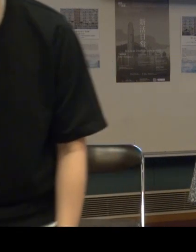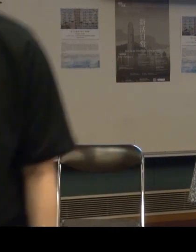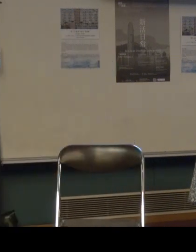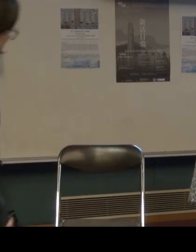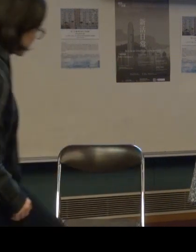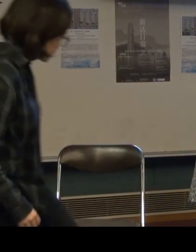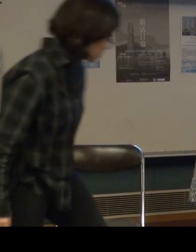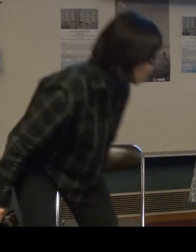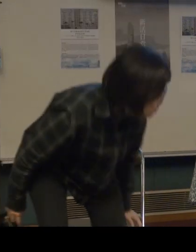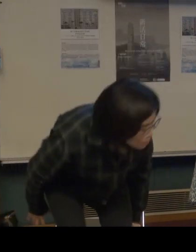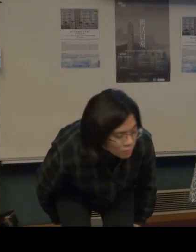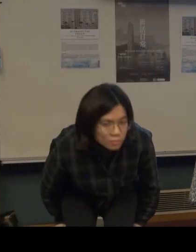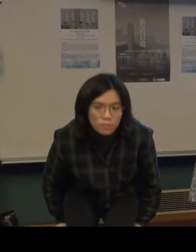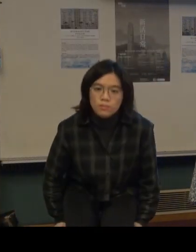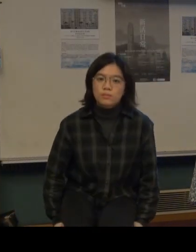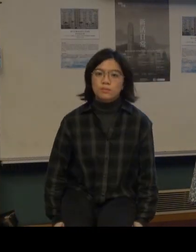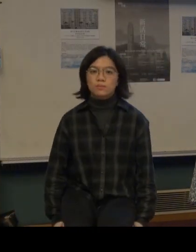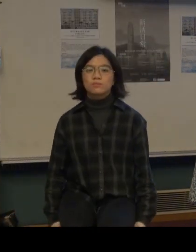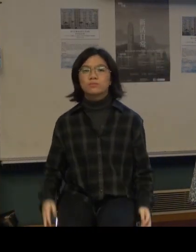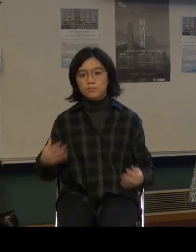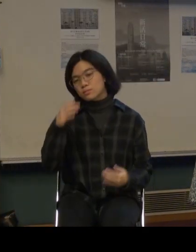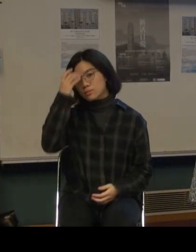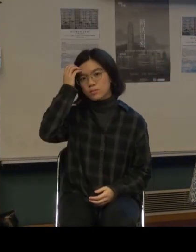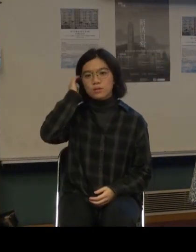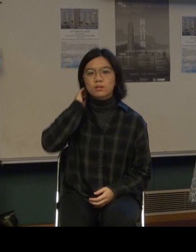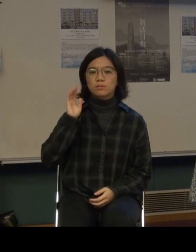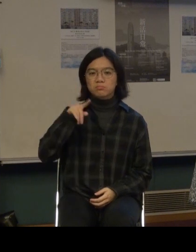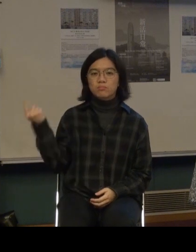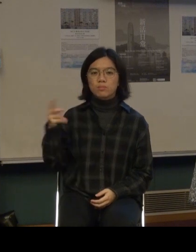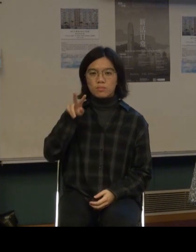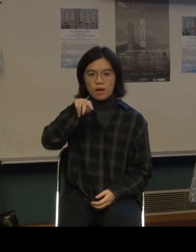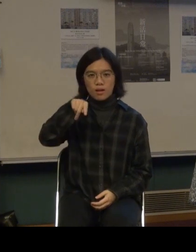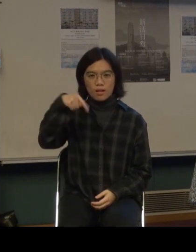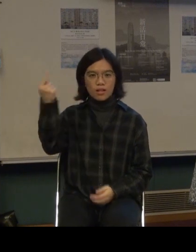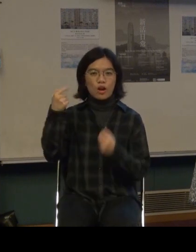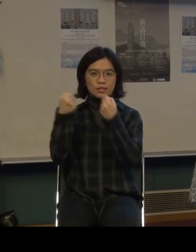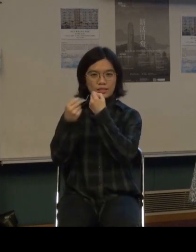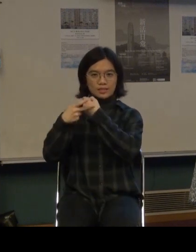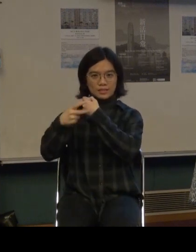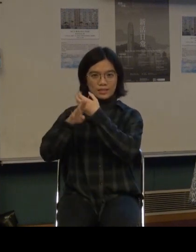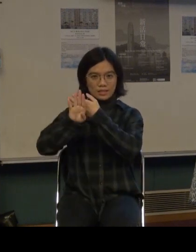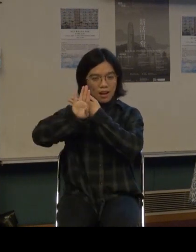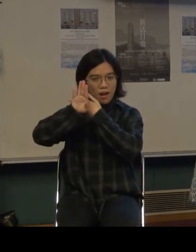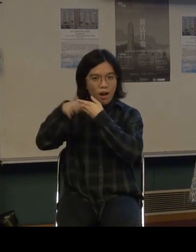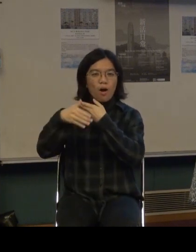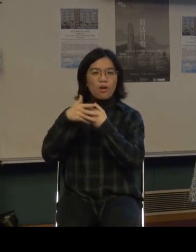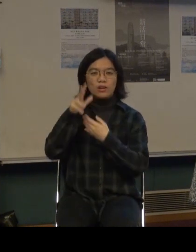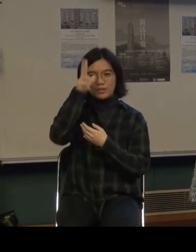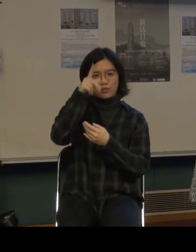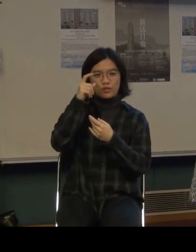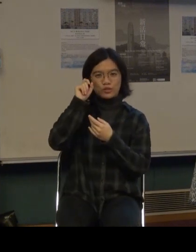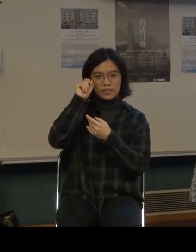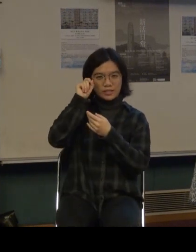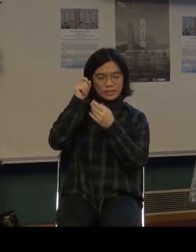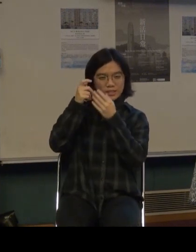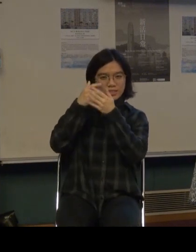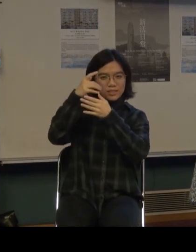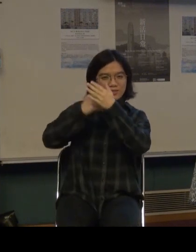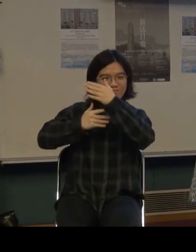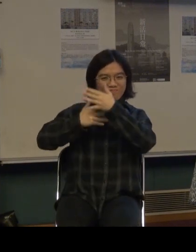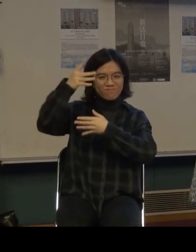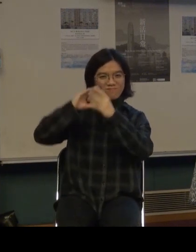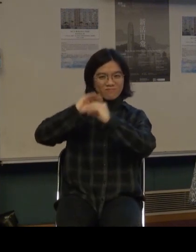最後咧一個我哋見到另一個咧建築嘅戰後政府建築嘅特色咧，就係佢用一個模組化嘅